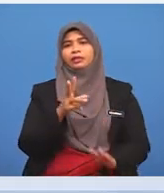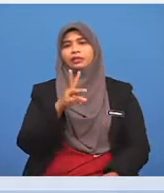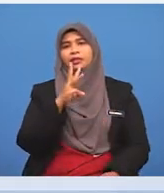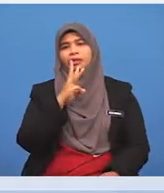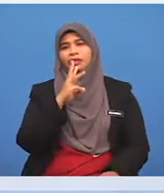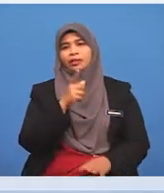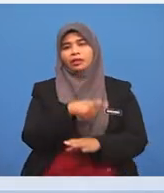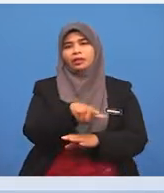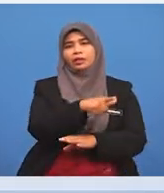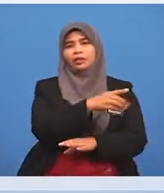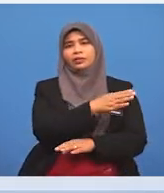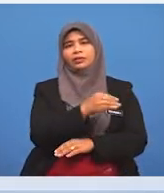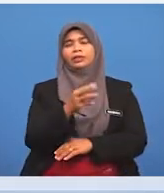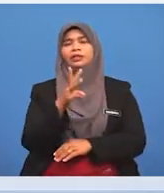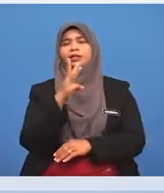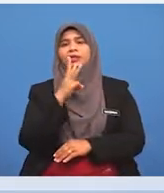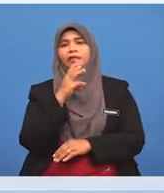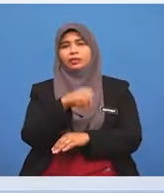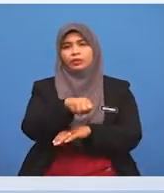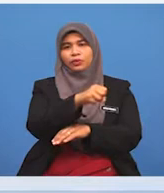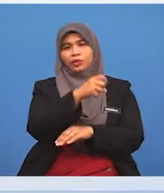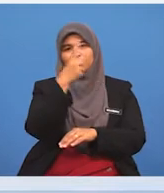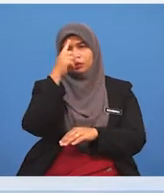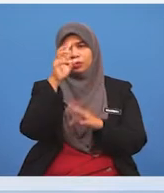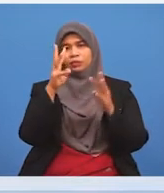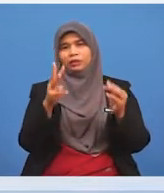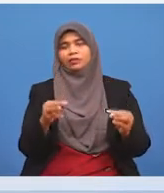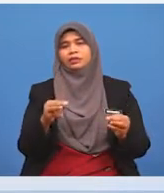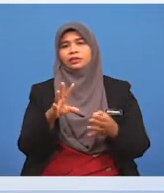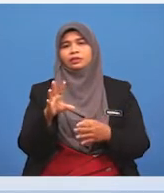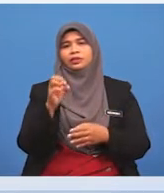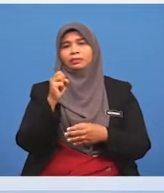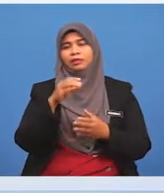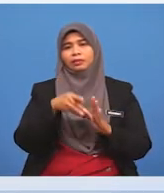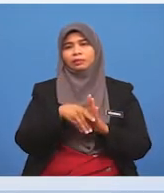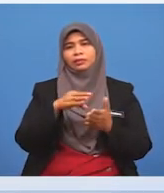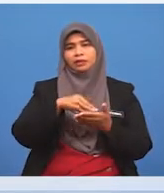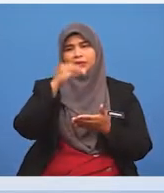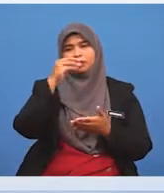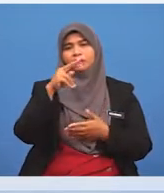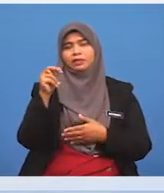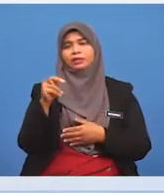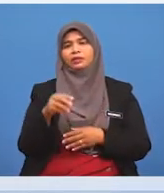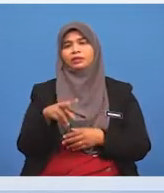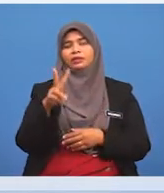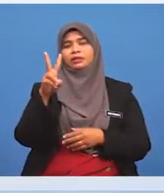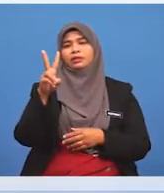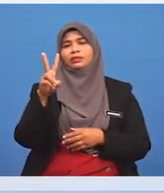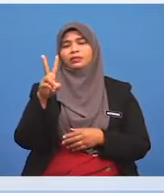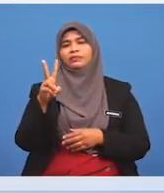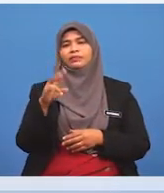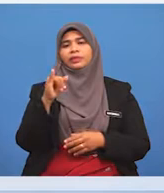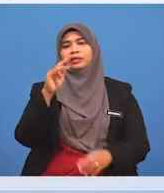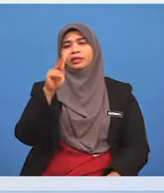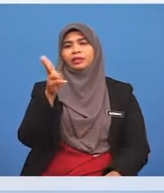untuk manusia mengambil iktibar dan pengajaran. Yang kedua, khazanah yang terkandung dalam laut dan